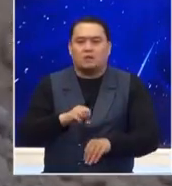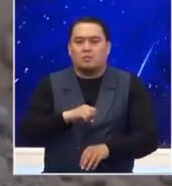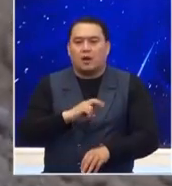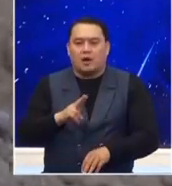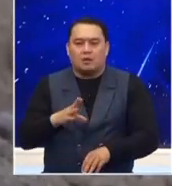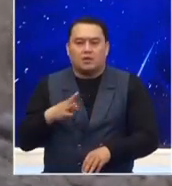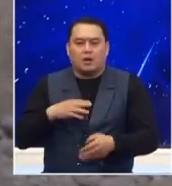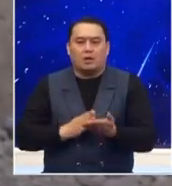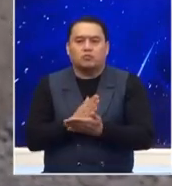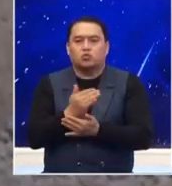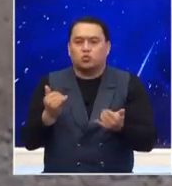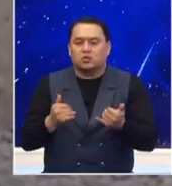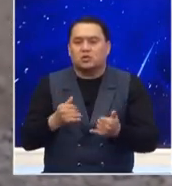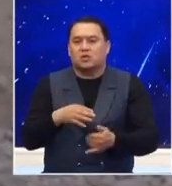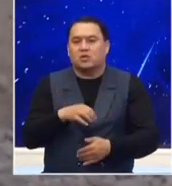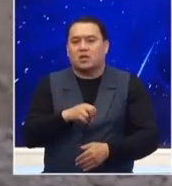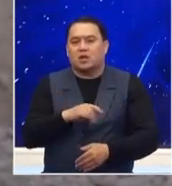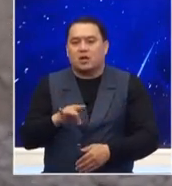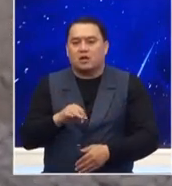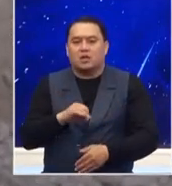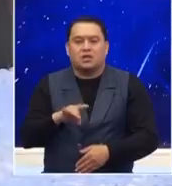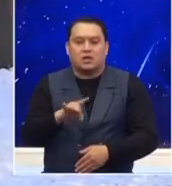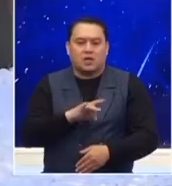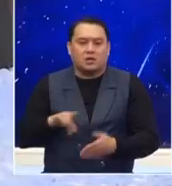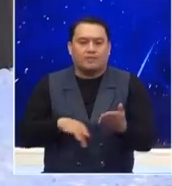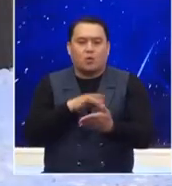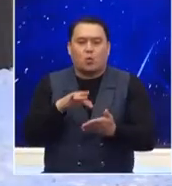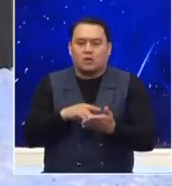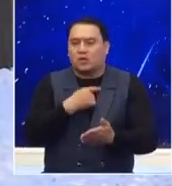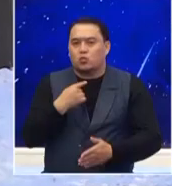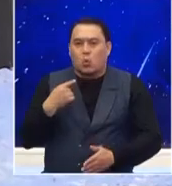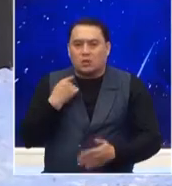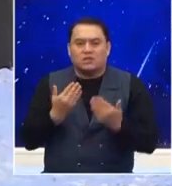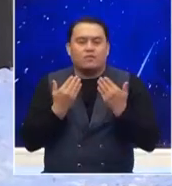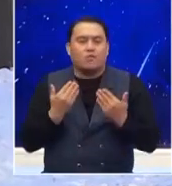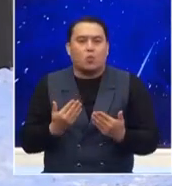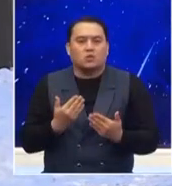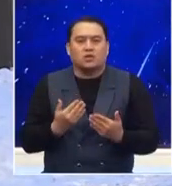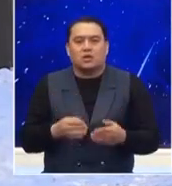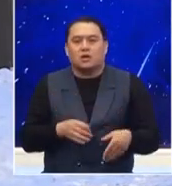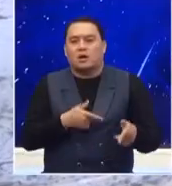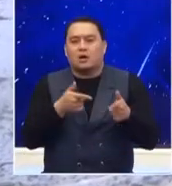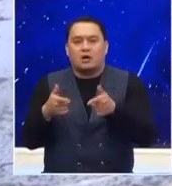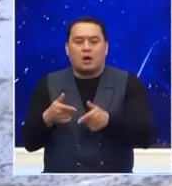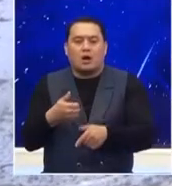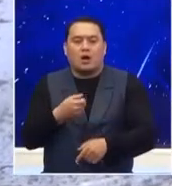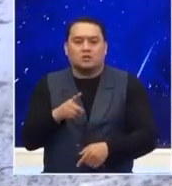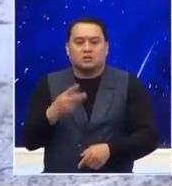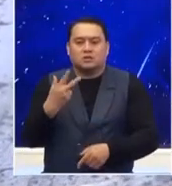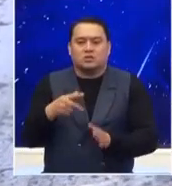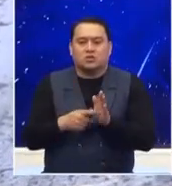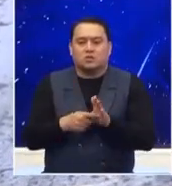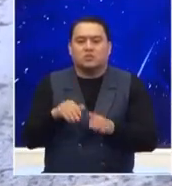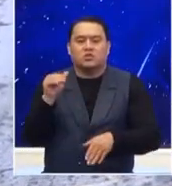«Газтрансгазаймах» обслуживает население Талгарского и Илийского районов и города Талдыкурган. На сегодня ими подается газ более 37